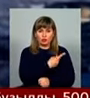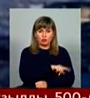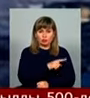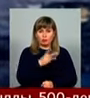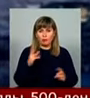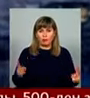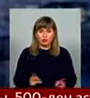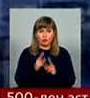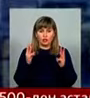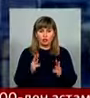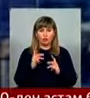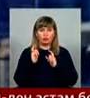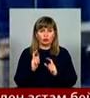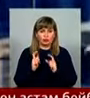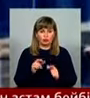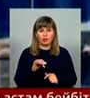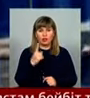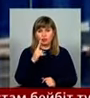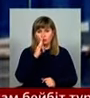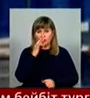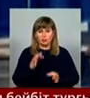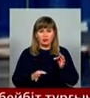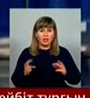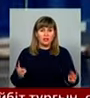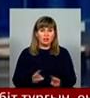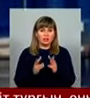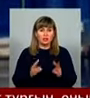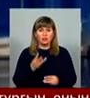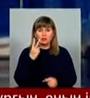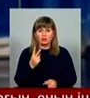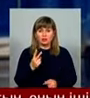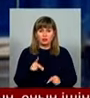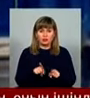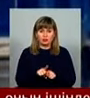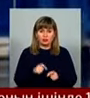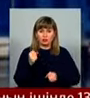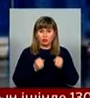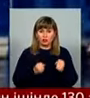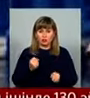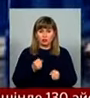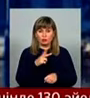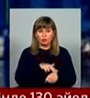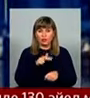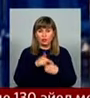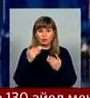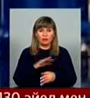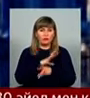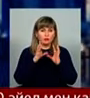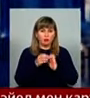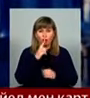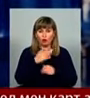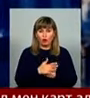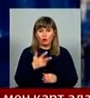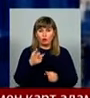пожарные машины, 7 грузовиков и 1 бензовоз. Сгорели также 2 модульных поста полиции. Всего мародеры повредили около